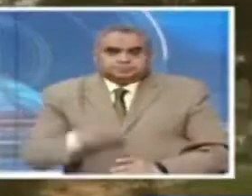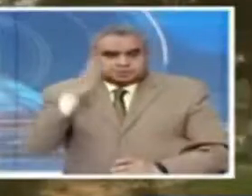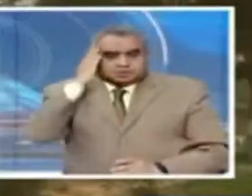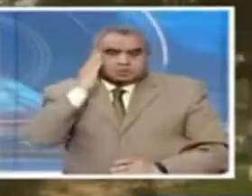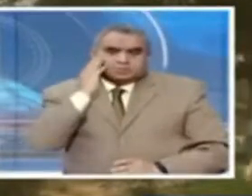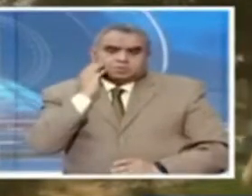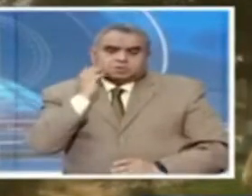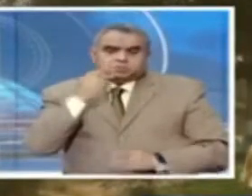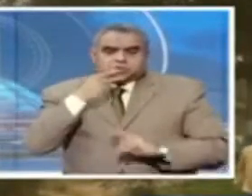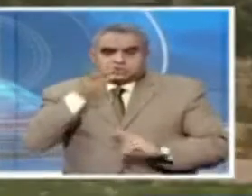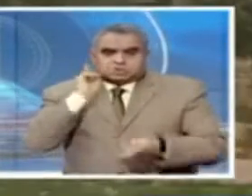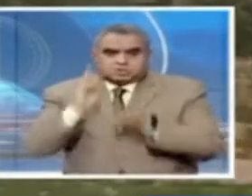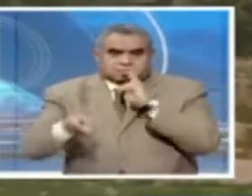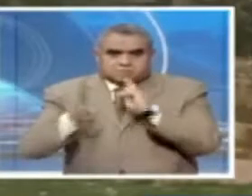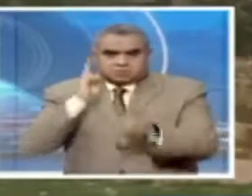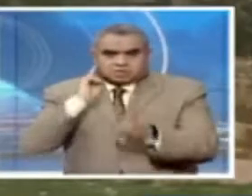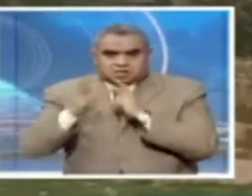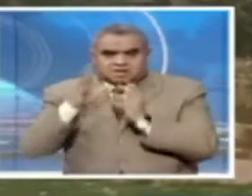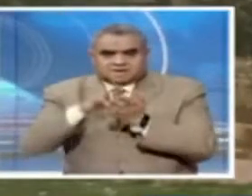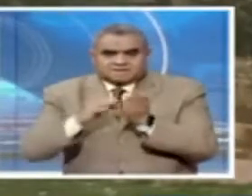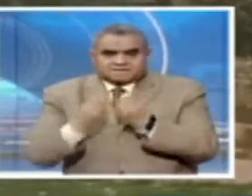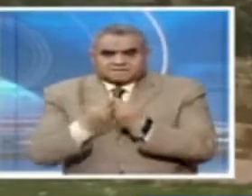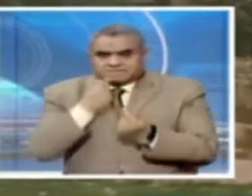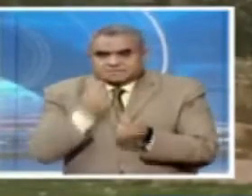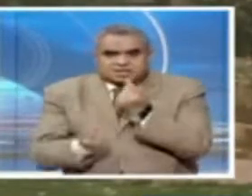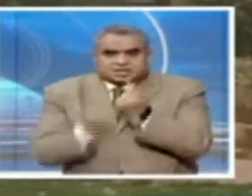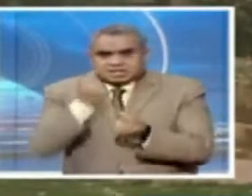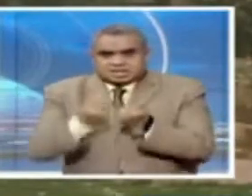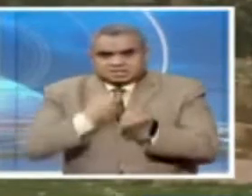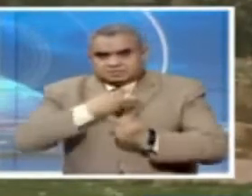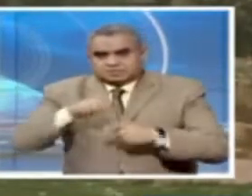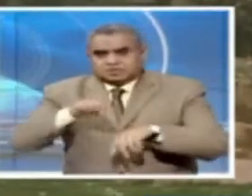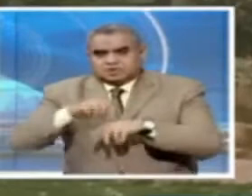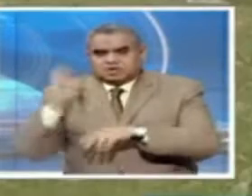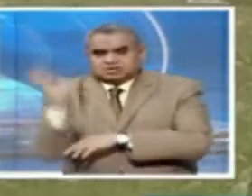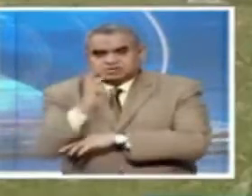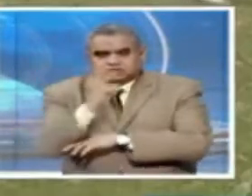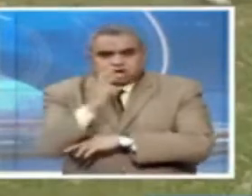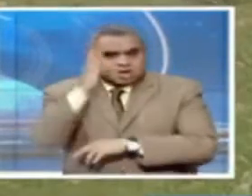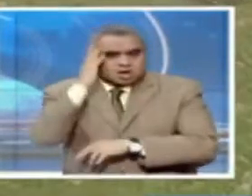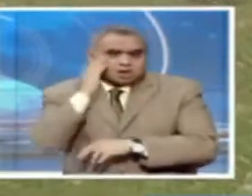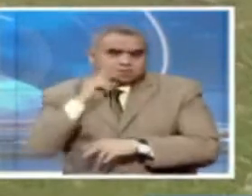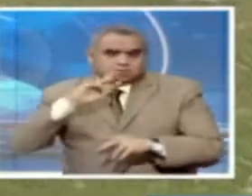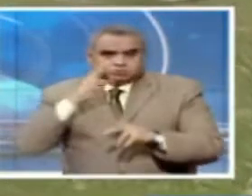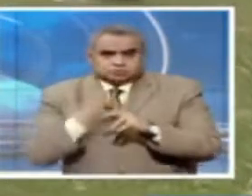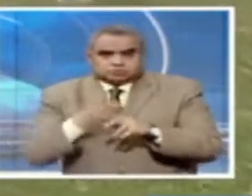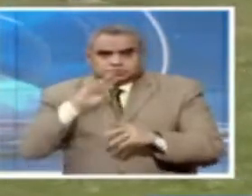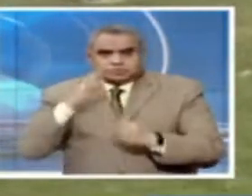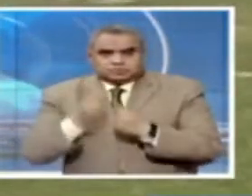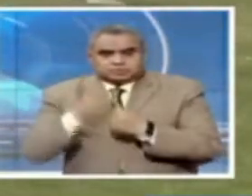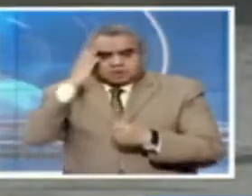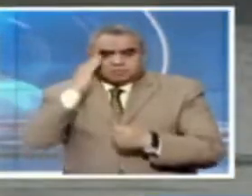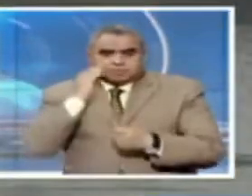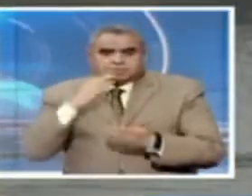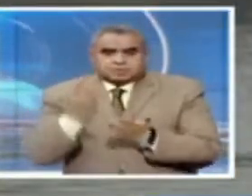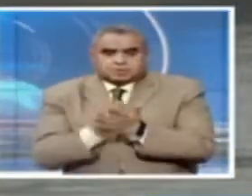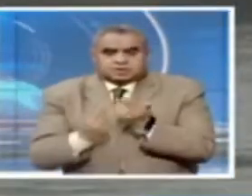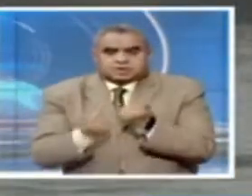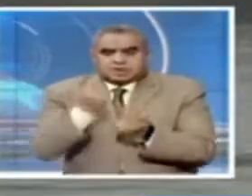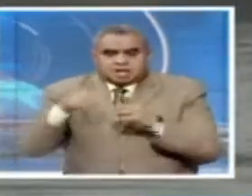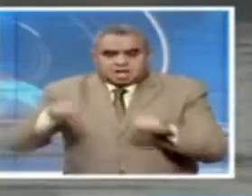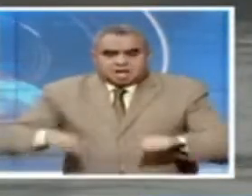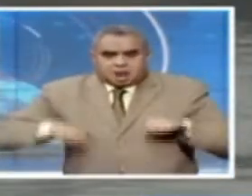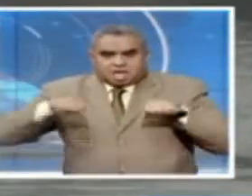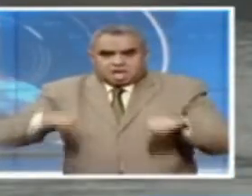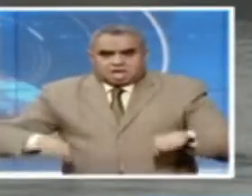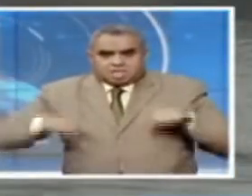لاستمتاعي والاحتفال بالعيد وسط الحدائق والمتنزهات والطبيعة الخلابة التي تتمتع بها القناطر